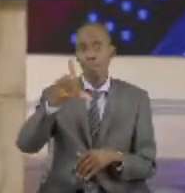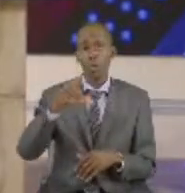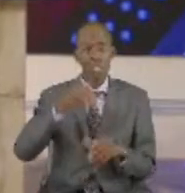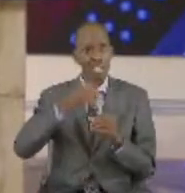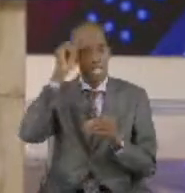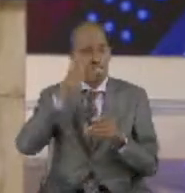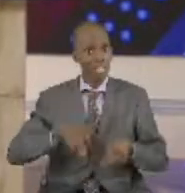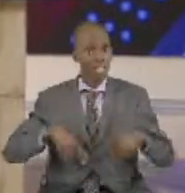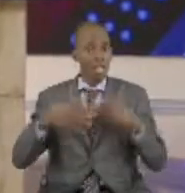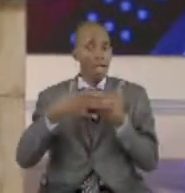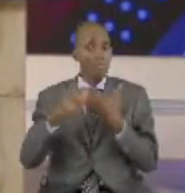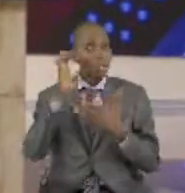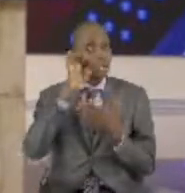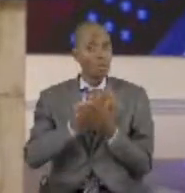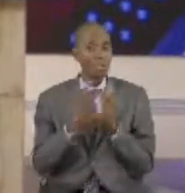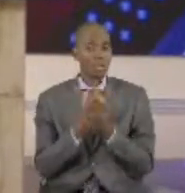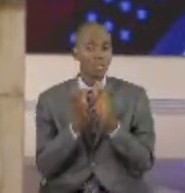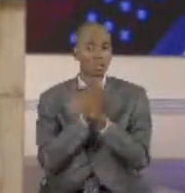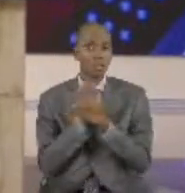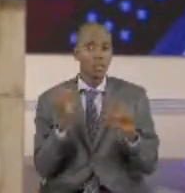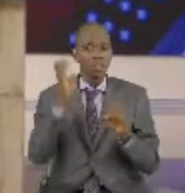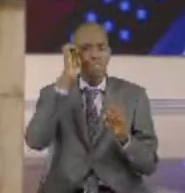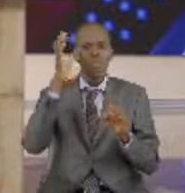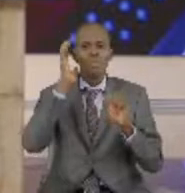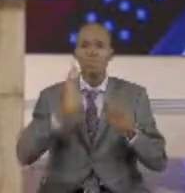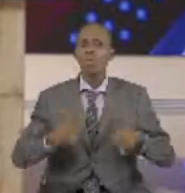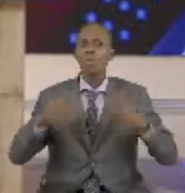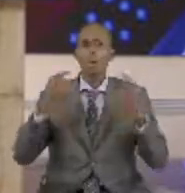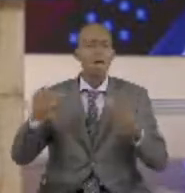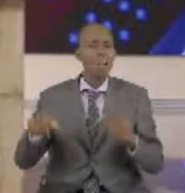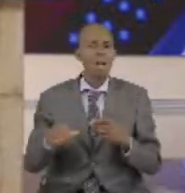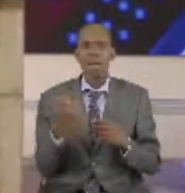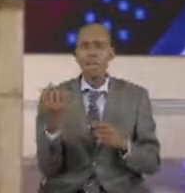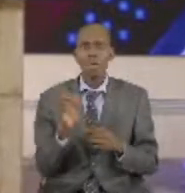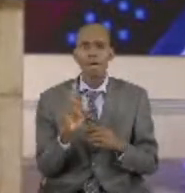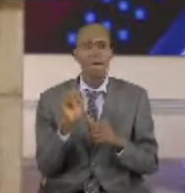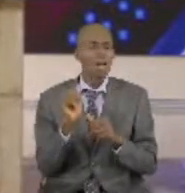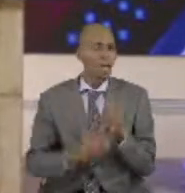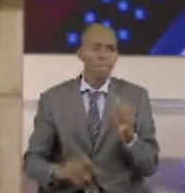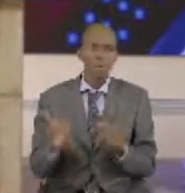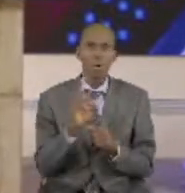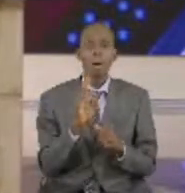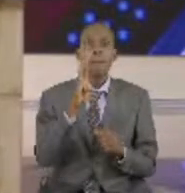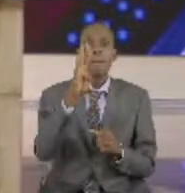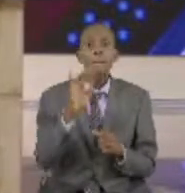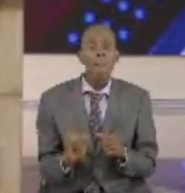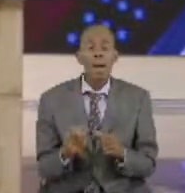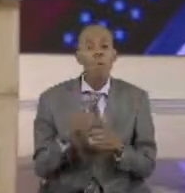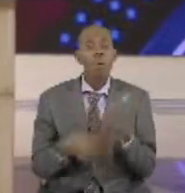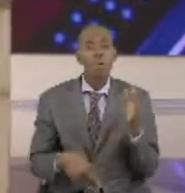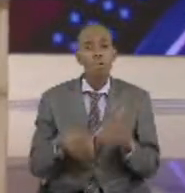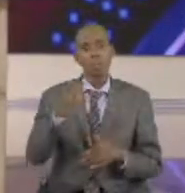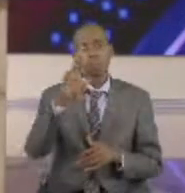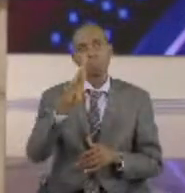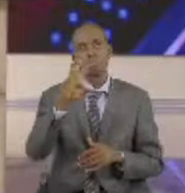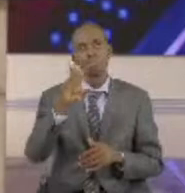après qu'il a été convertir il allait partout aussi dû aller quelque part il allait partout avec par